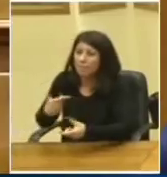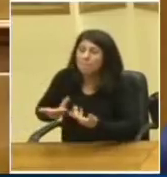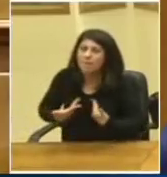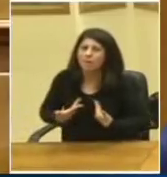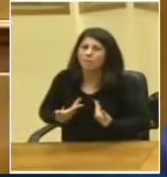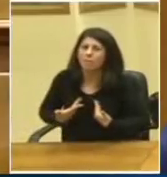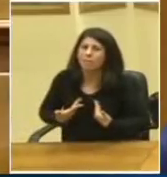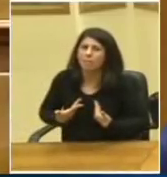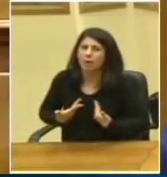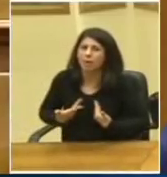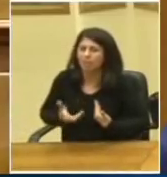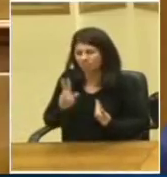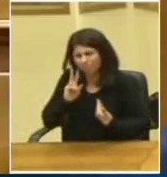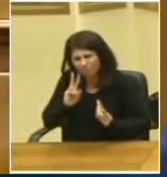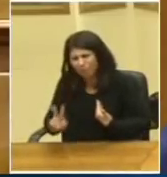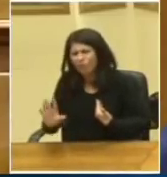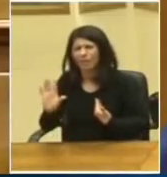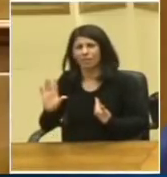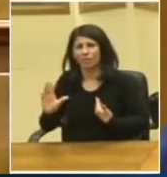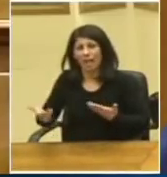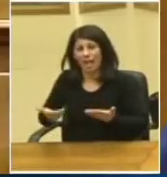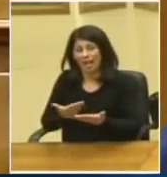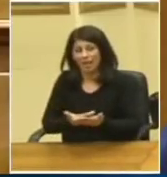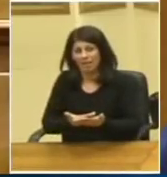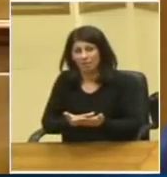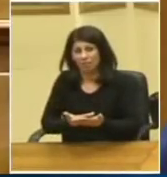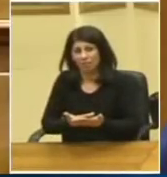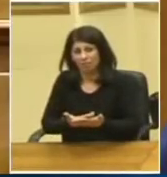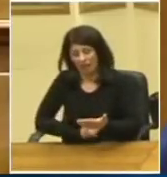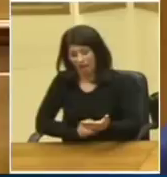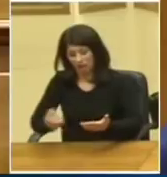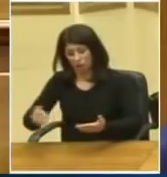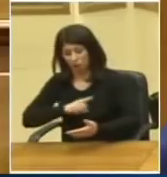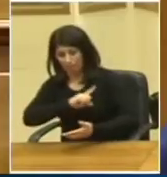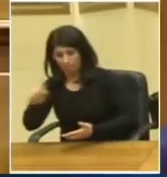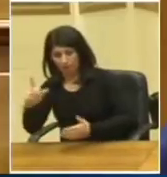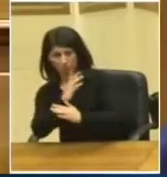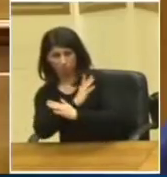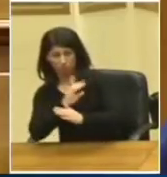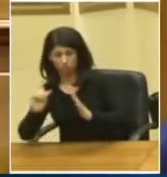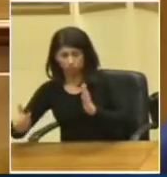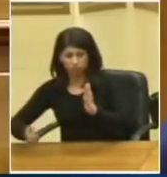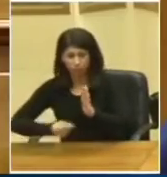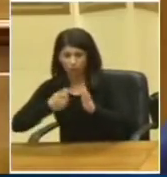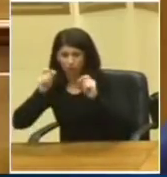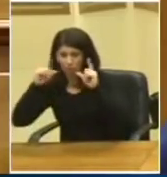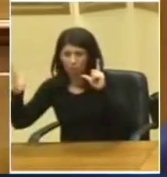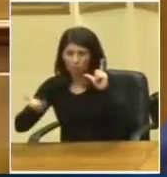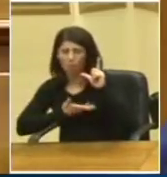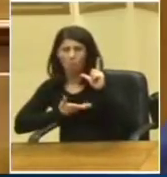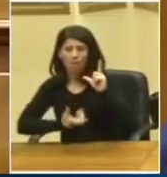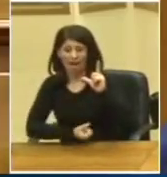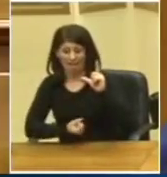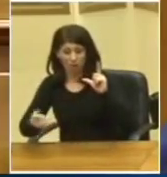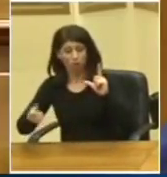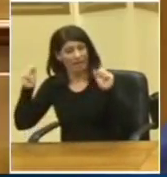πέρα από το προφανές αίτημα εναντίον της λιτότητας, της πρωτοφανούς αυτής της δημοσιονομικής προσαρμογής, είχε και ένα